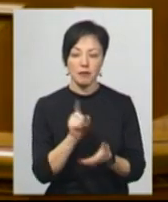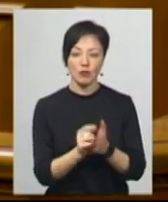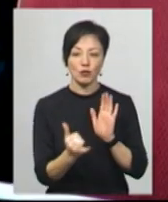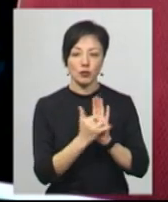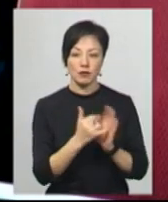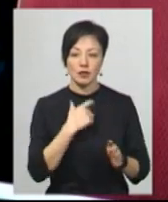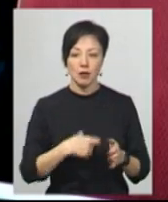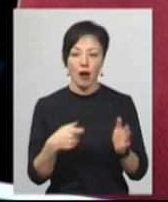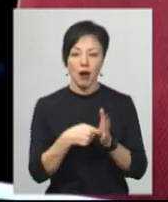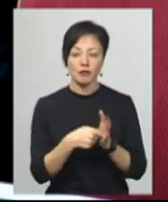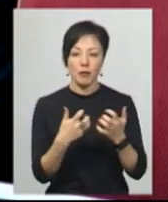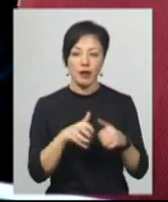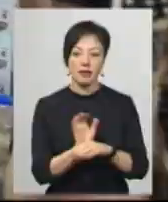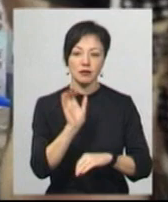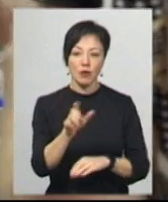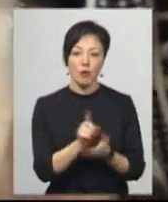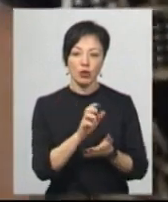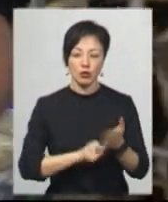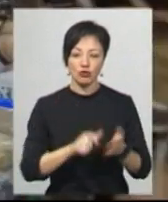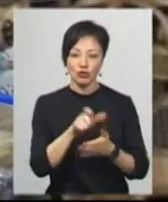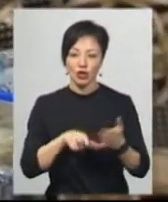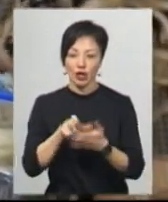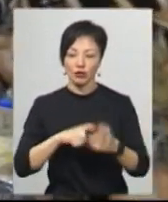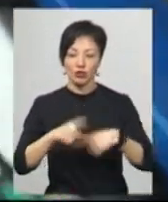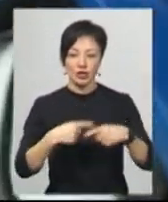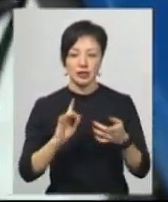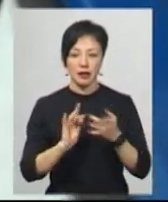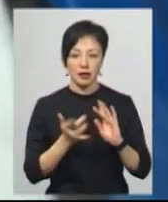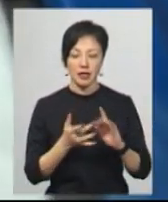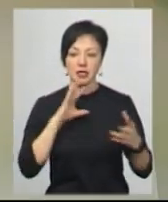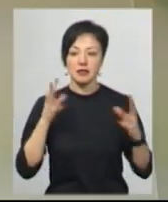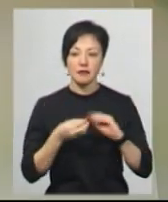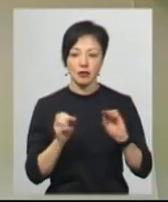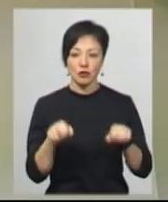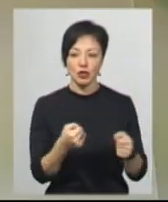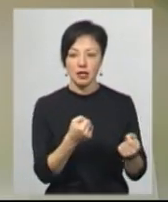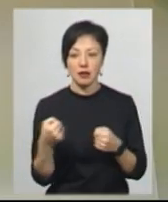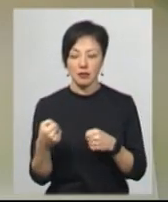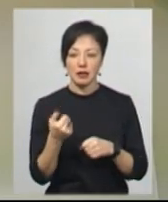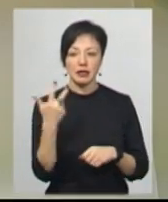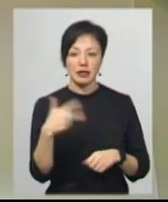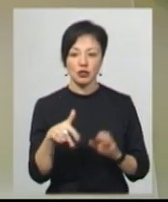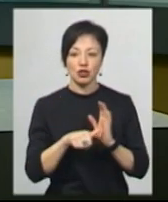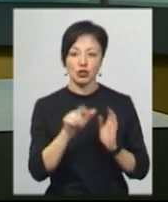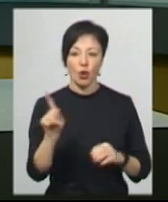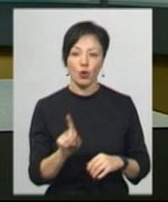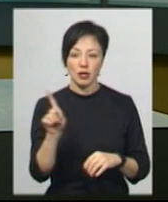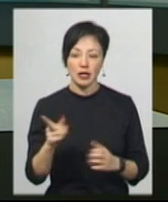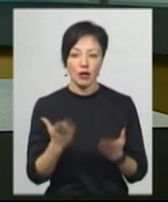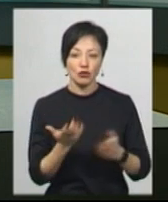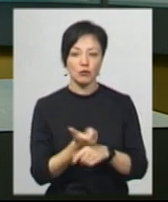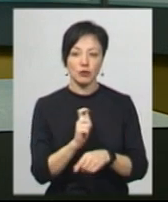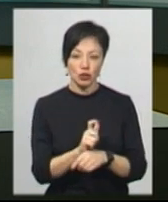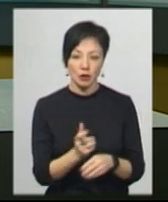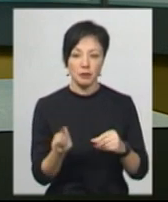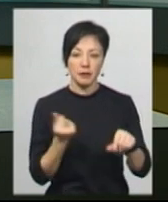встановити касові апарати та надсилати в податкову чеки через інтернет. Звітність можна затримати максимум на 36 годин. Якщо більше,